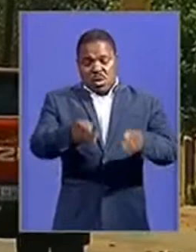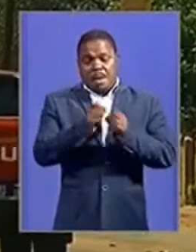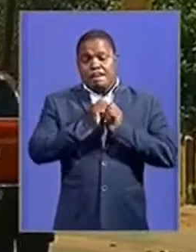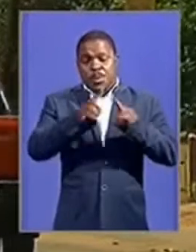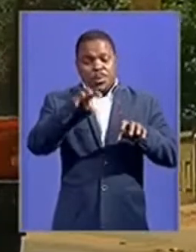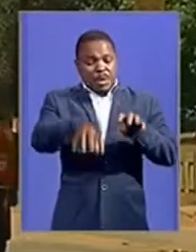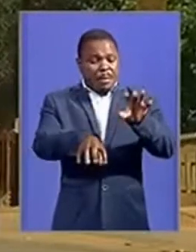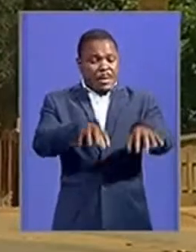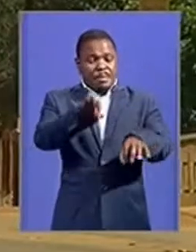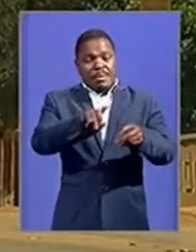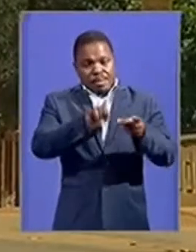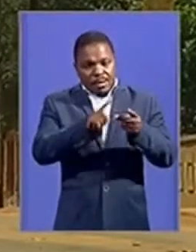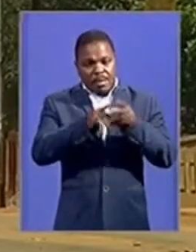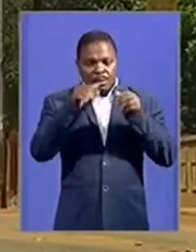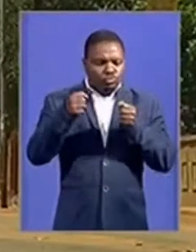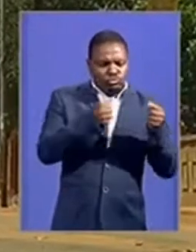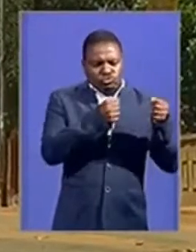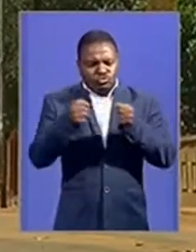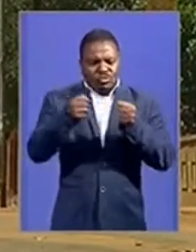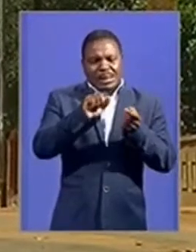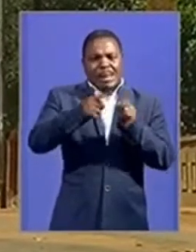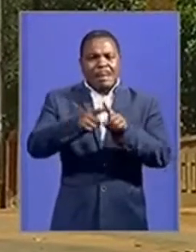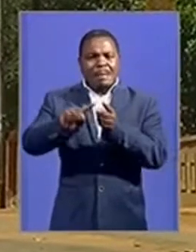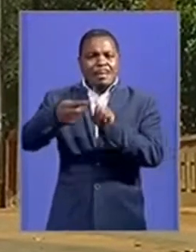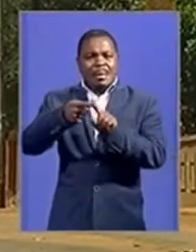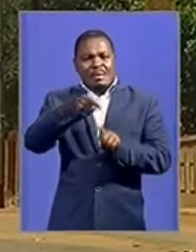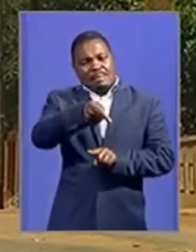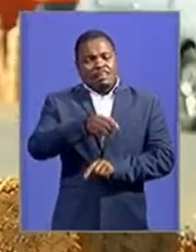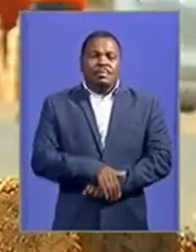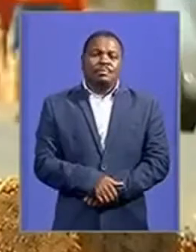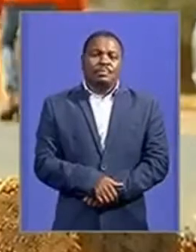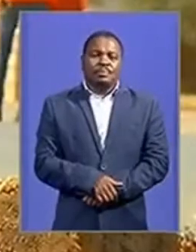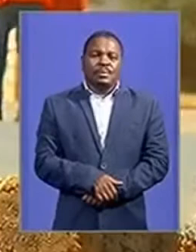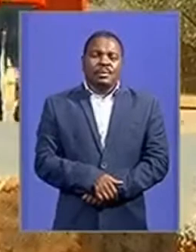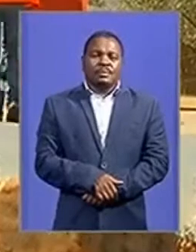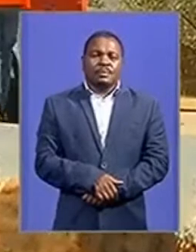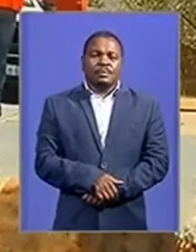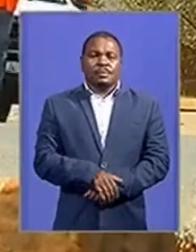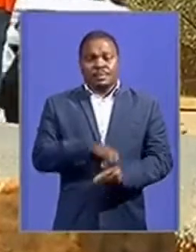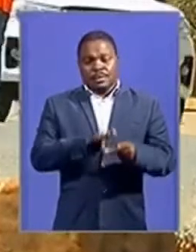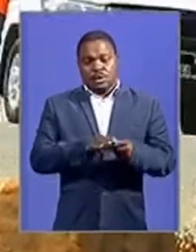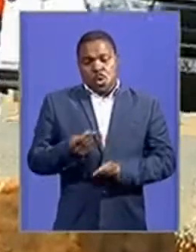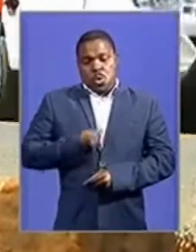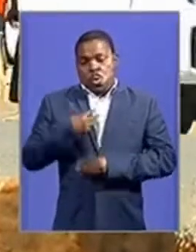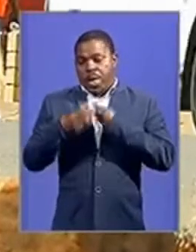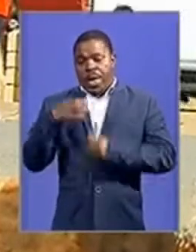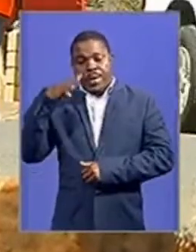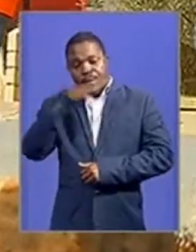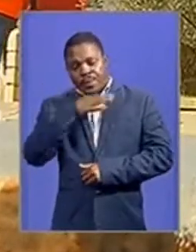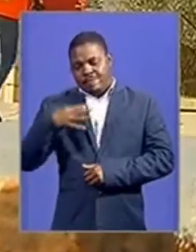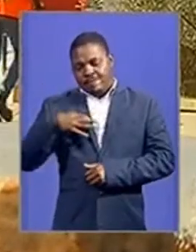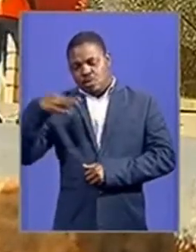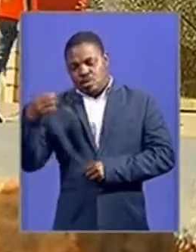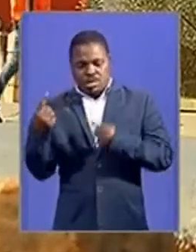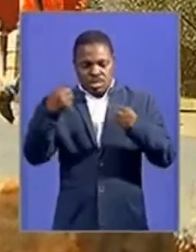le lengwe o hlolago dikotsi ge baotledi ba leka go phefoga melete yeo. Baswa bao ba sa šomego ba ithwele ka